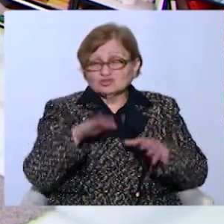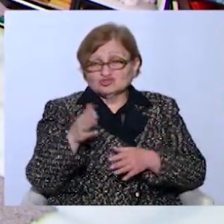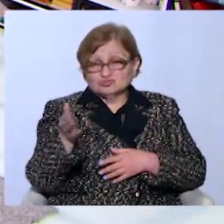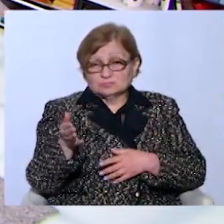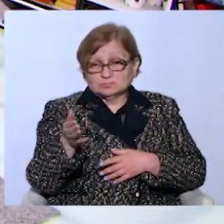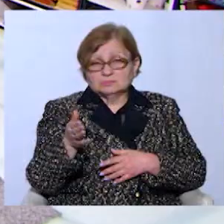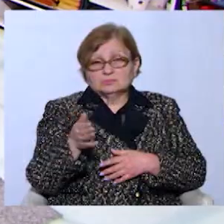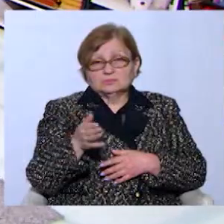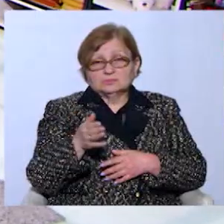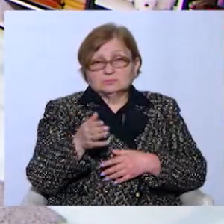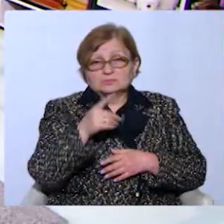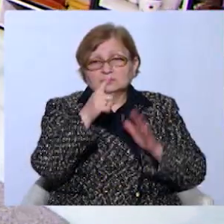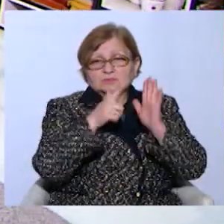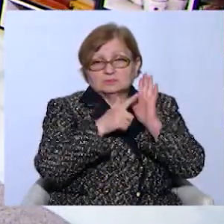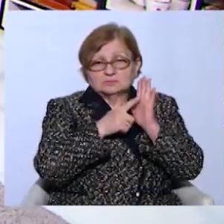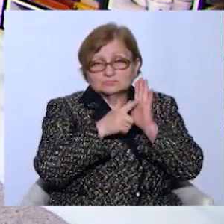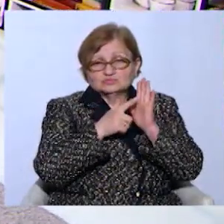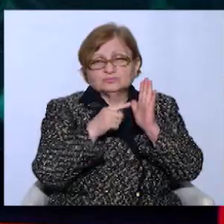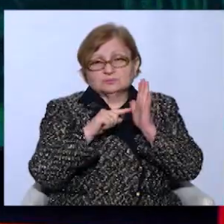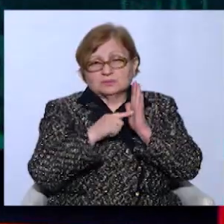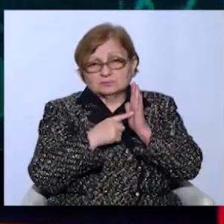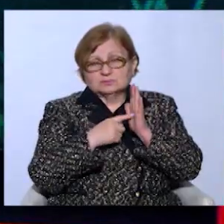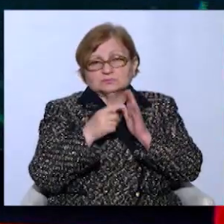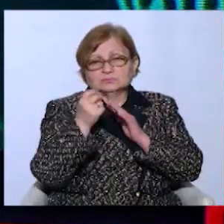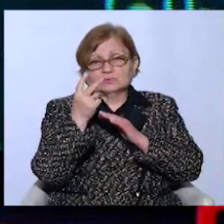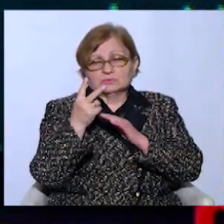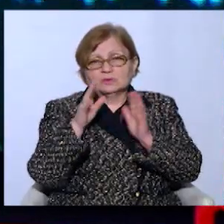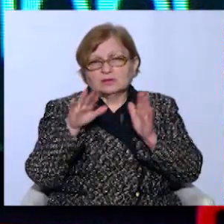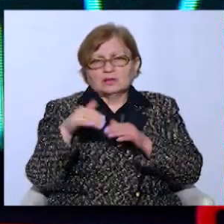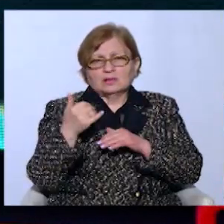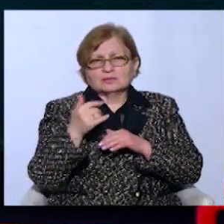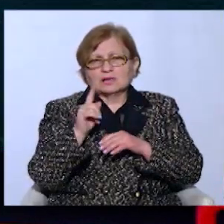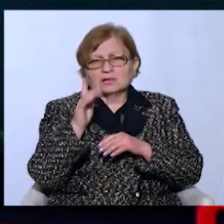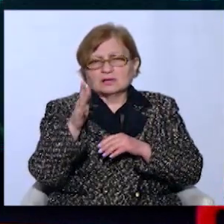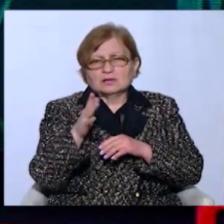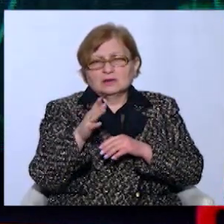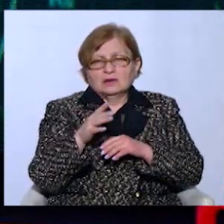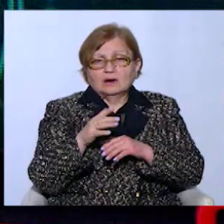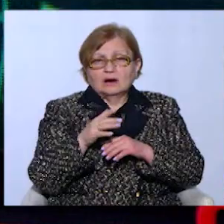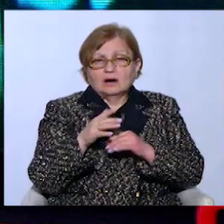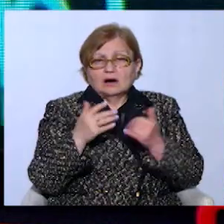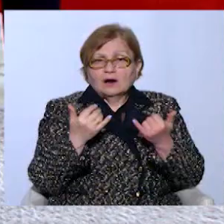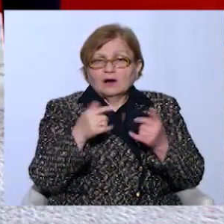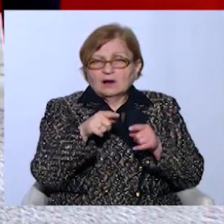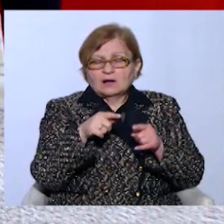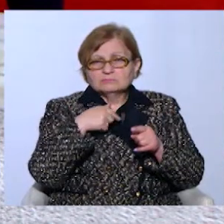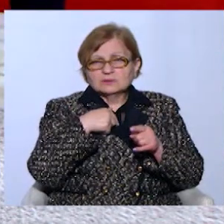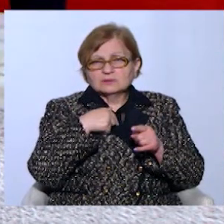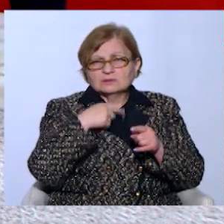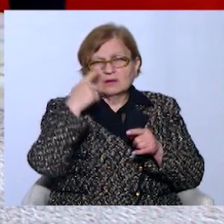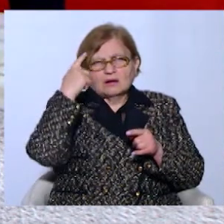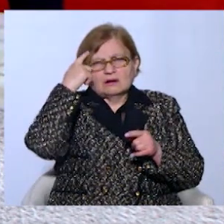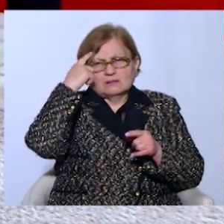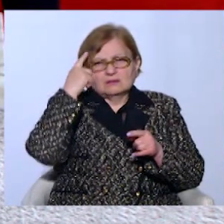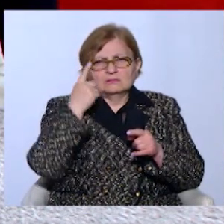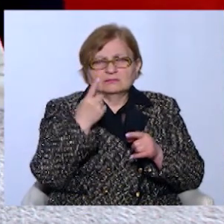ამოცანა. 7-ზე გაყოფისას განაყოფია 12 ნაშთი 2, რა იქნება ამ რიცხვის? იმაზე გაყოფისას. აკ არ დავიბენი. უცებ